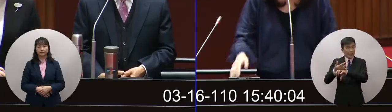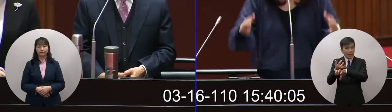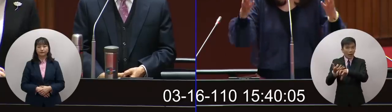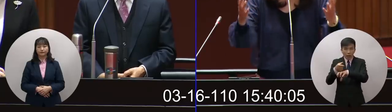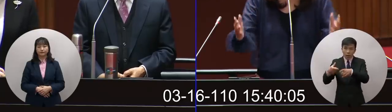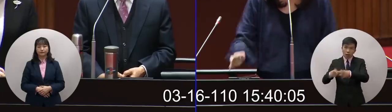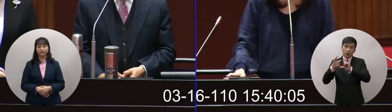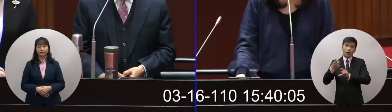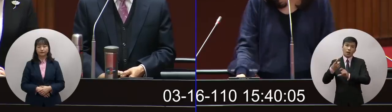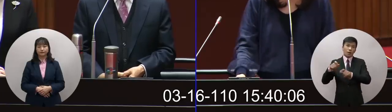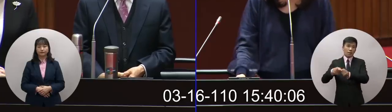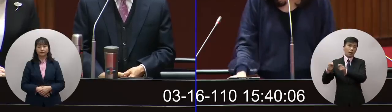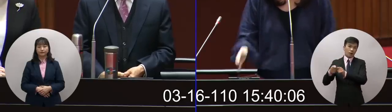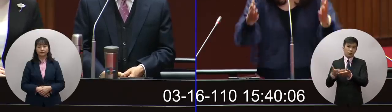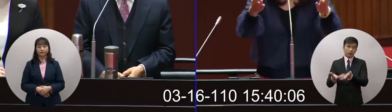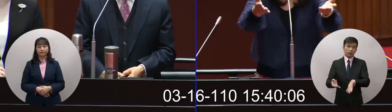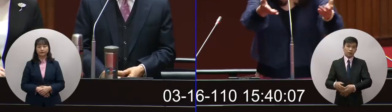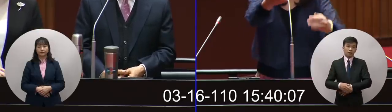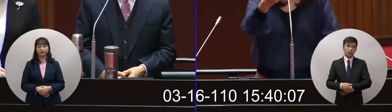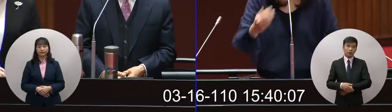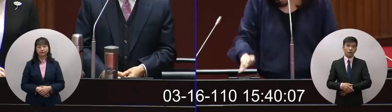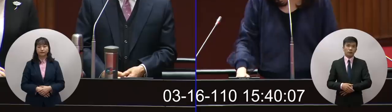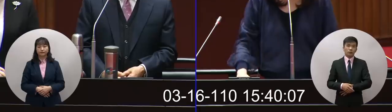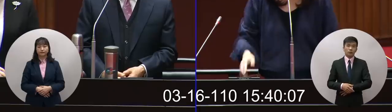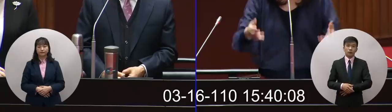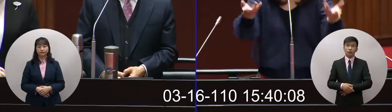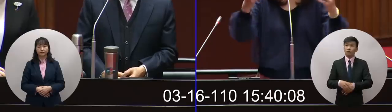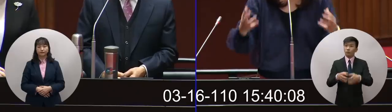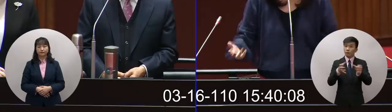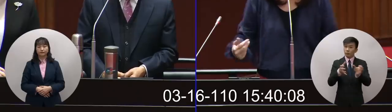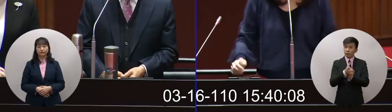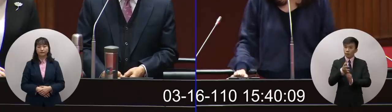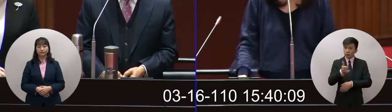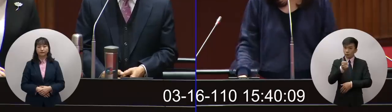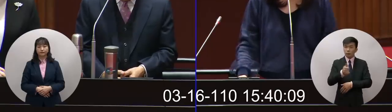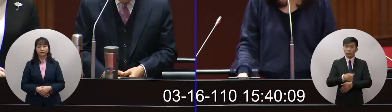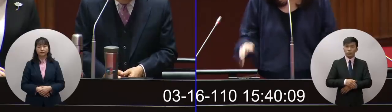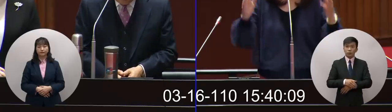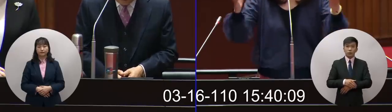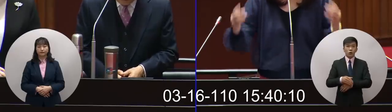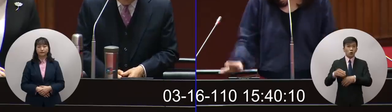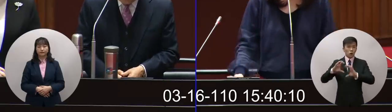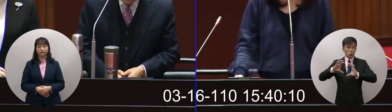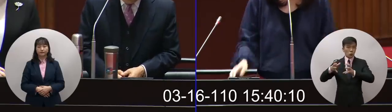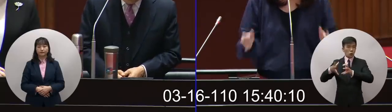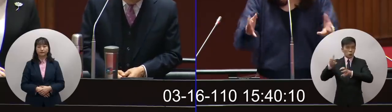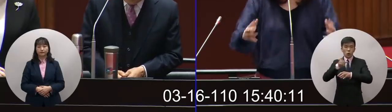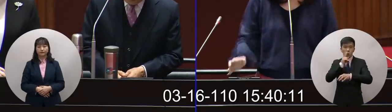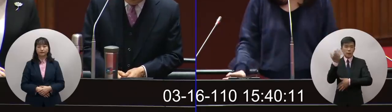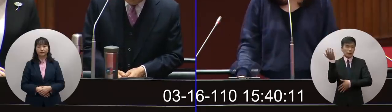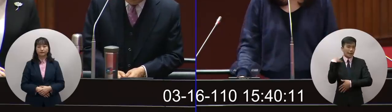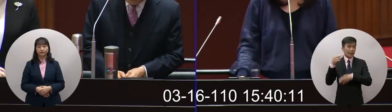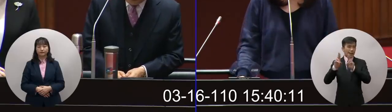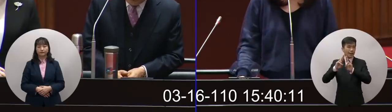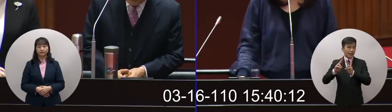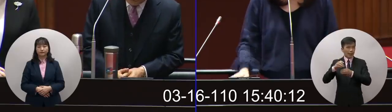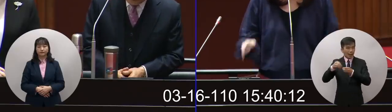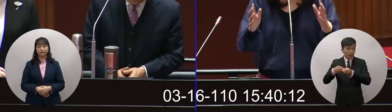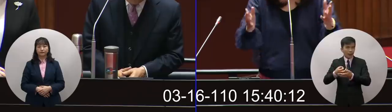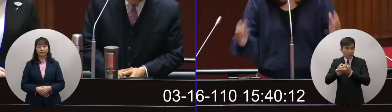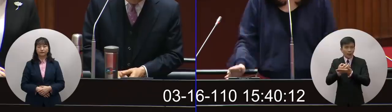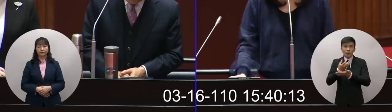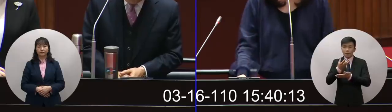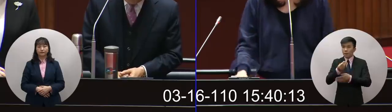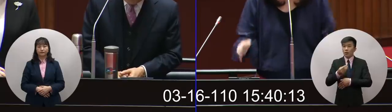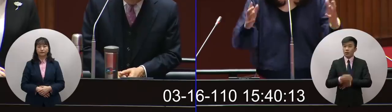的。第二就是说，那因为部长总统一直告诉我们说，以前说不缺电，但现在说很缺电，没